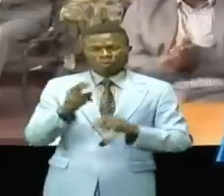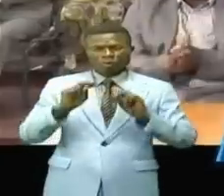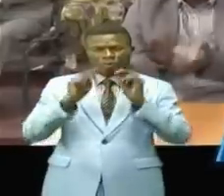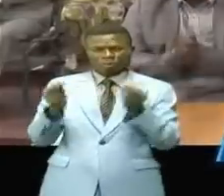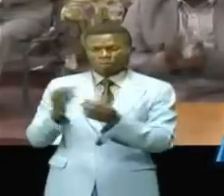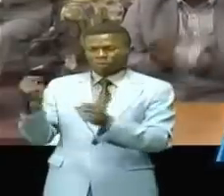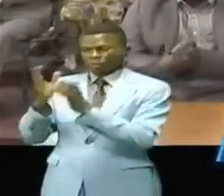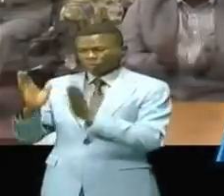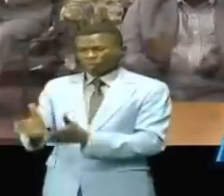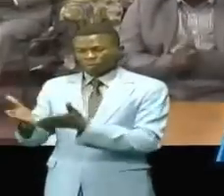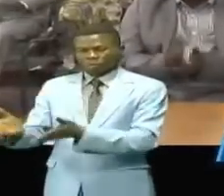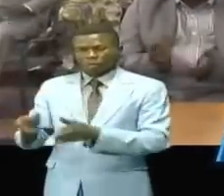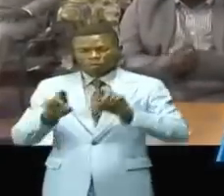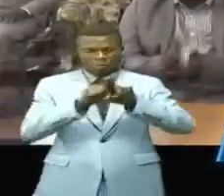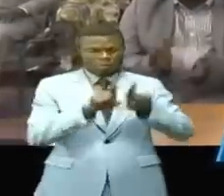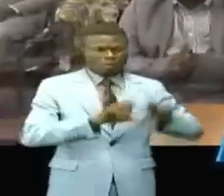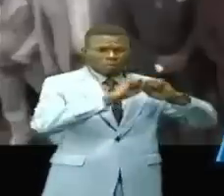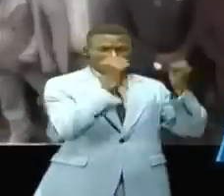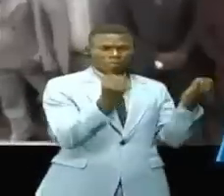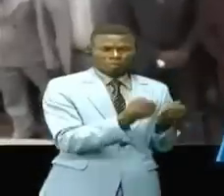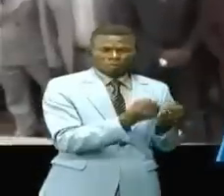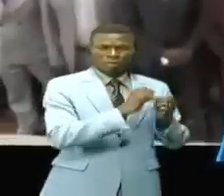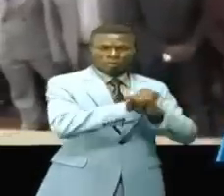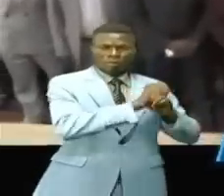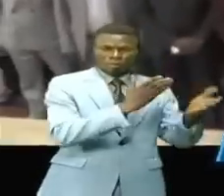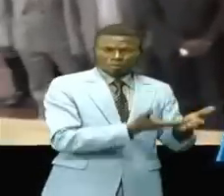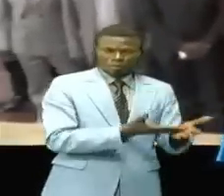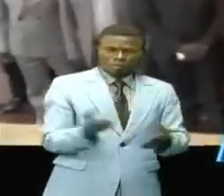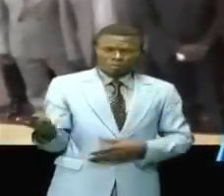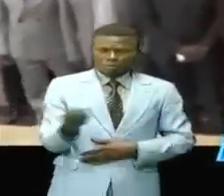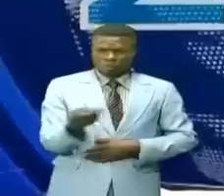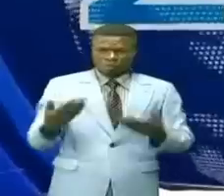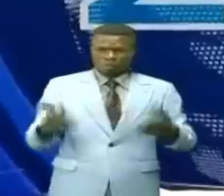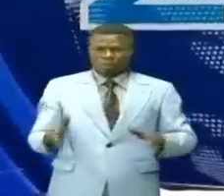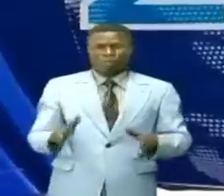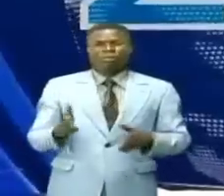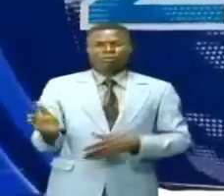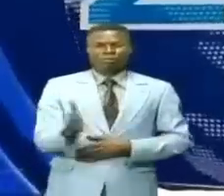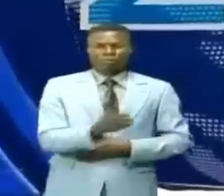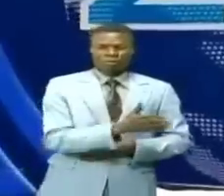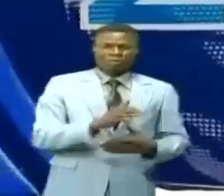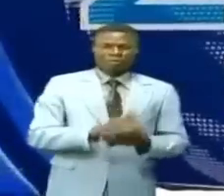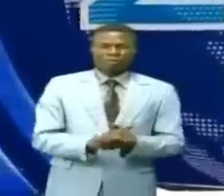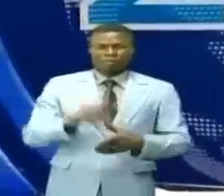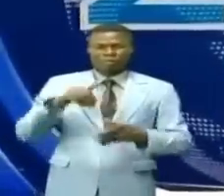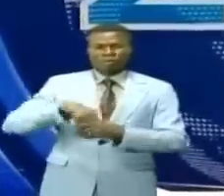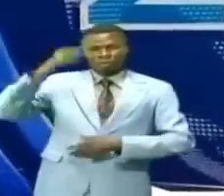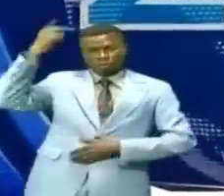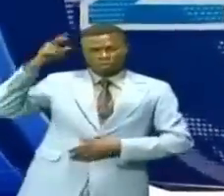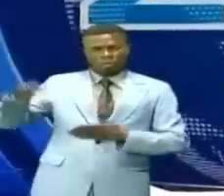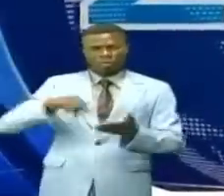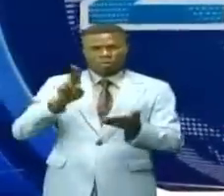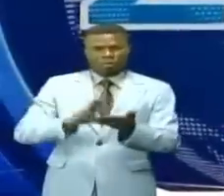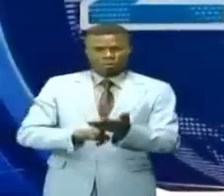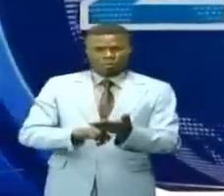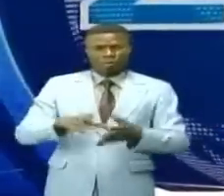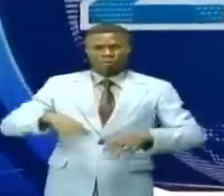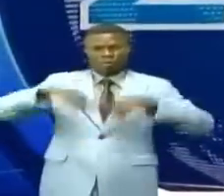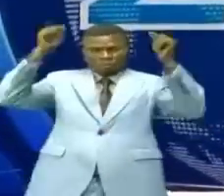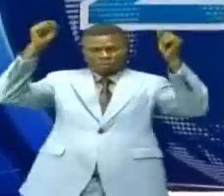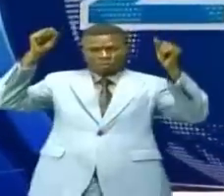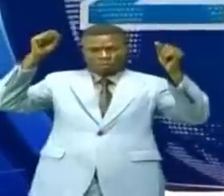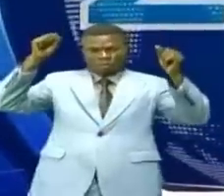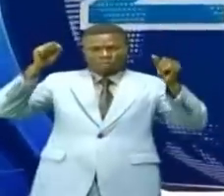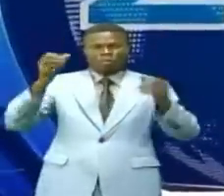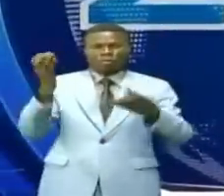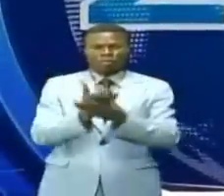employeur-délégation syndicale nationale de la Régie des USA. En politique, la signature et l'adoption de la